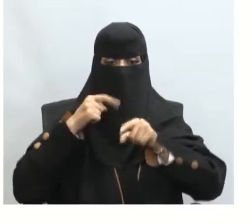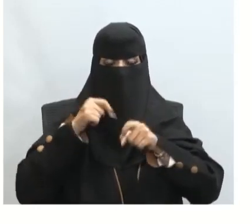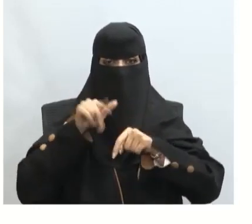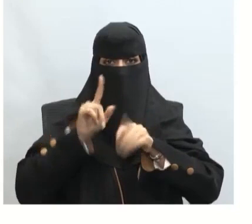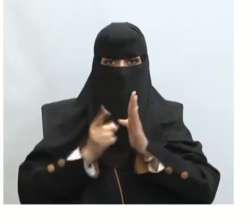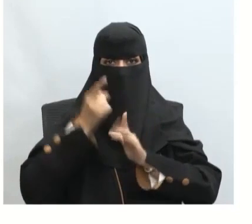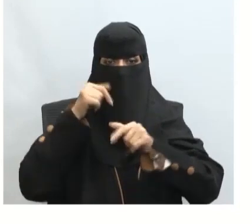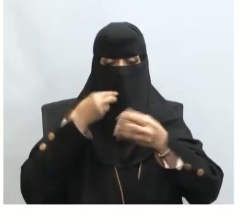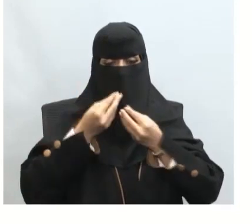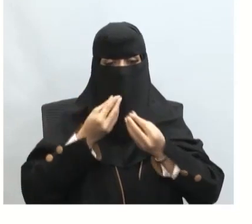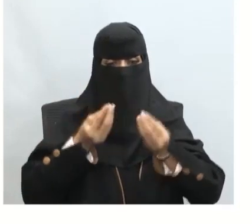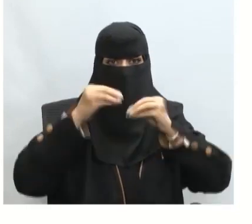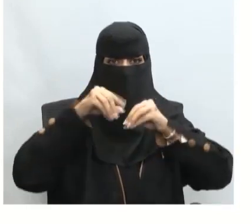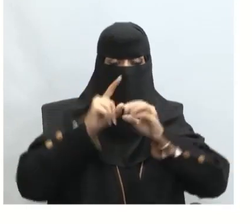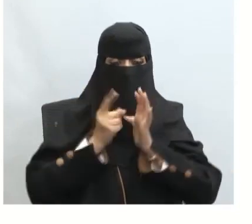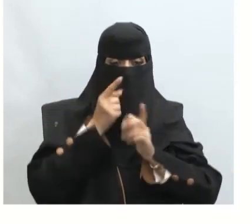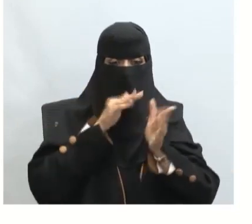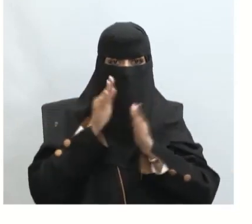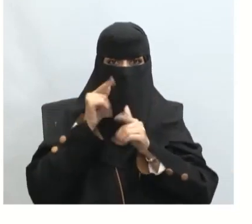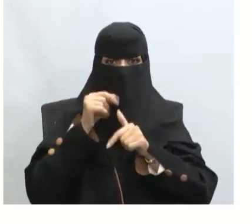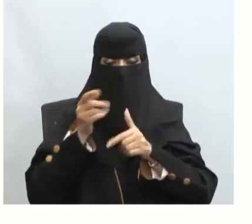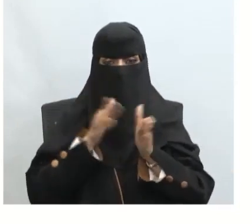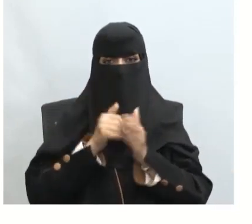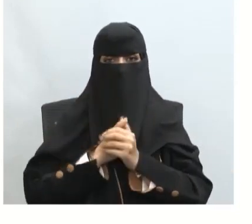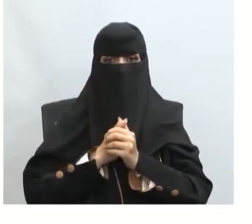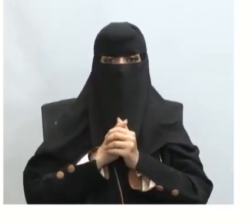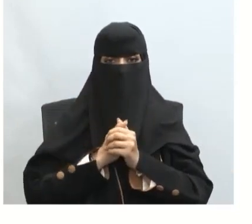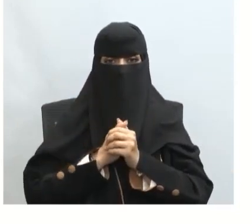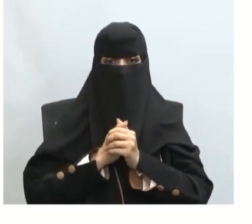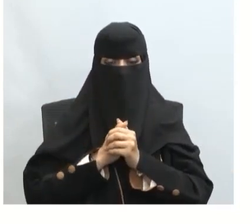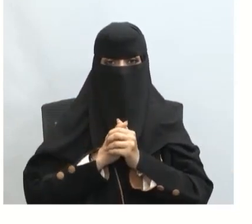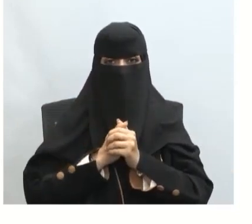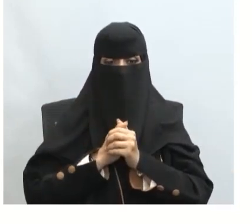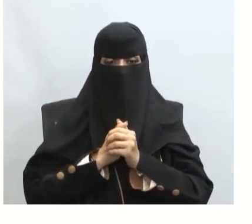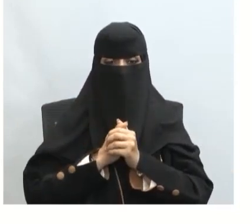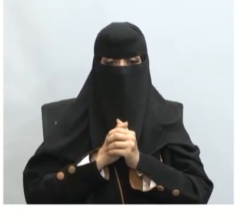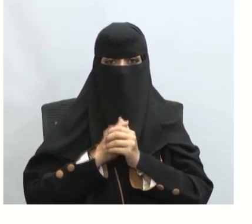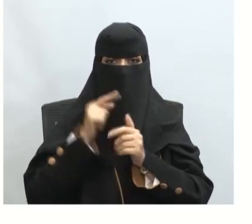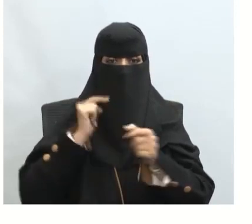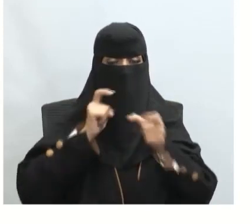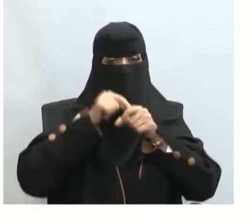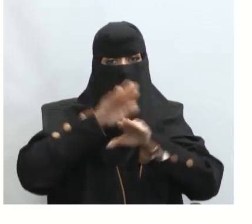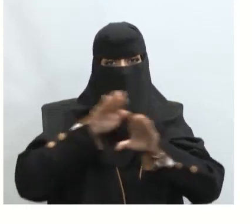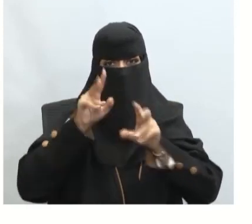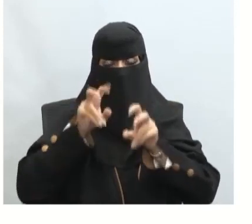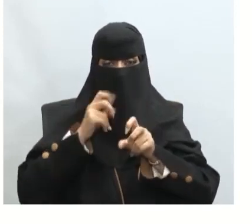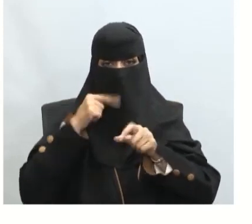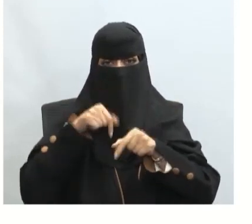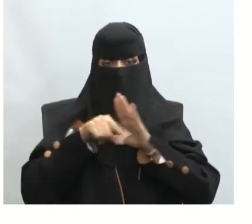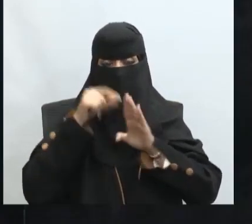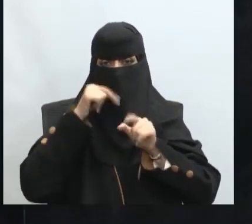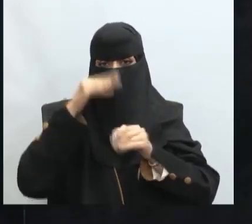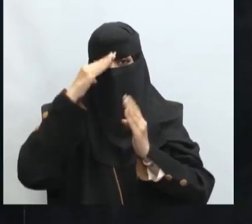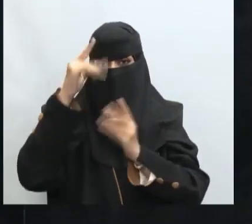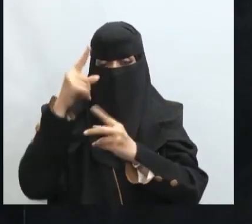بين تفاعل اللي هو تفاعلات البلمره بالاضافه والبلمره البلمره بال التكثف الى هنا طلابي نصل الى نهايه درسنا لهذا